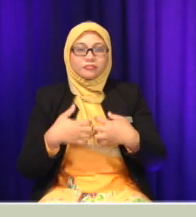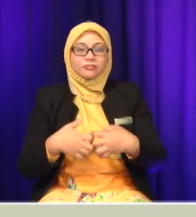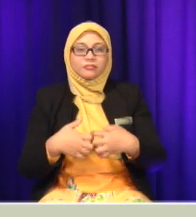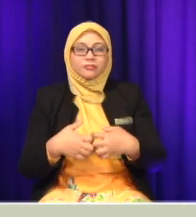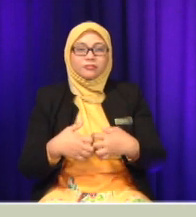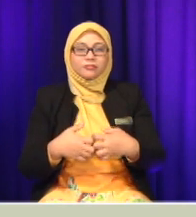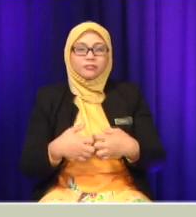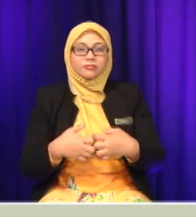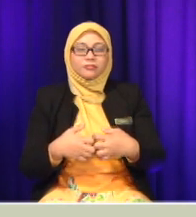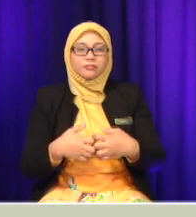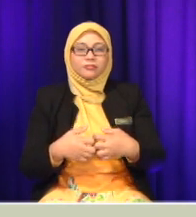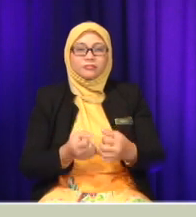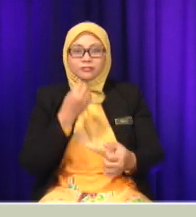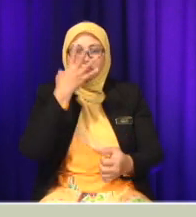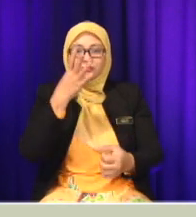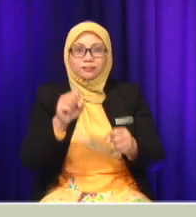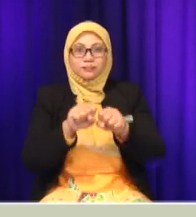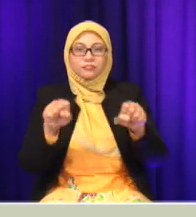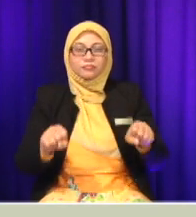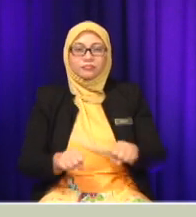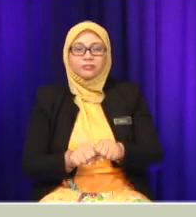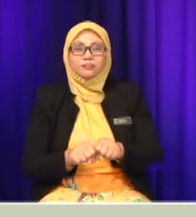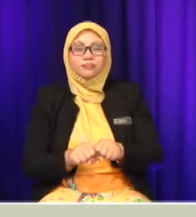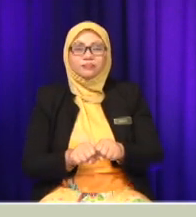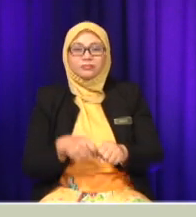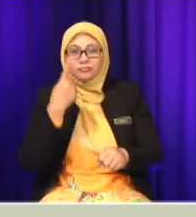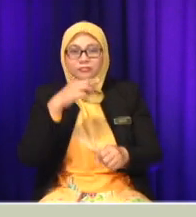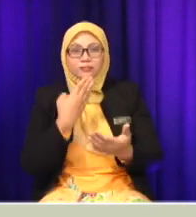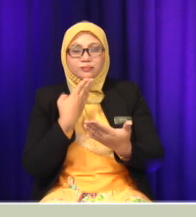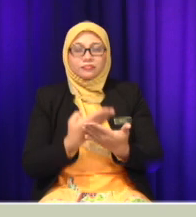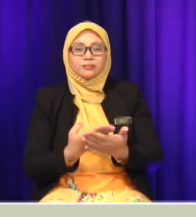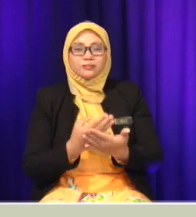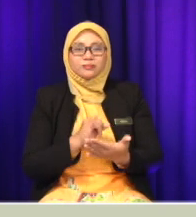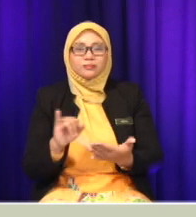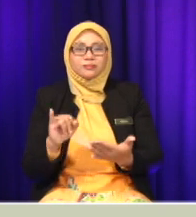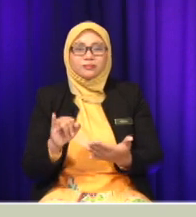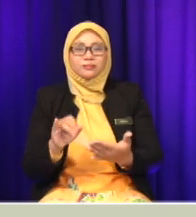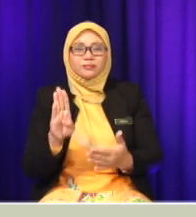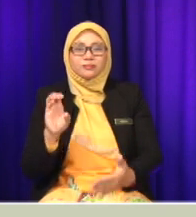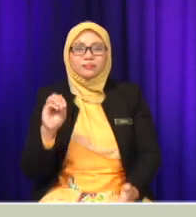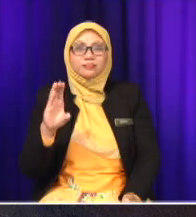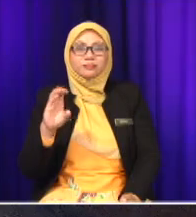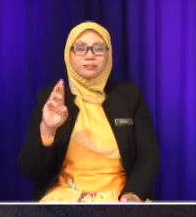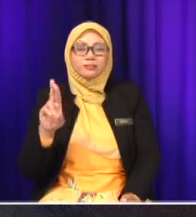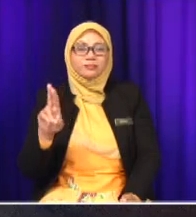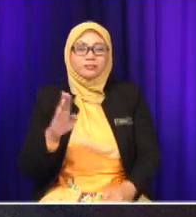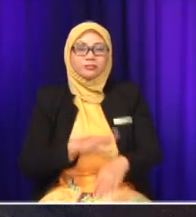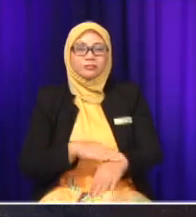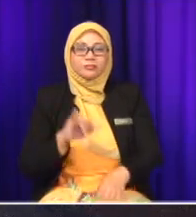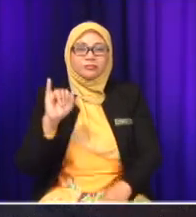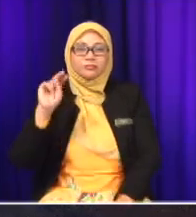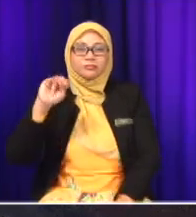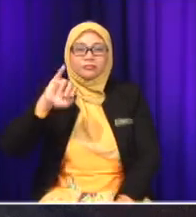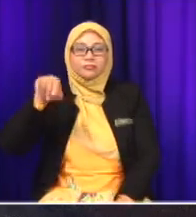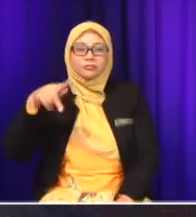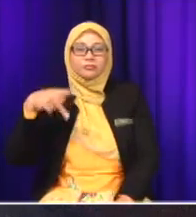atas Nyatakan satu kaedah bagi membaiki kebocoran pada injab dah berulang-ulang hari kita sebut perkataan tersebut